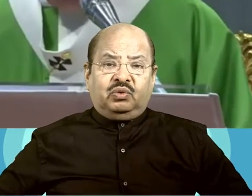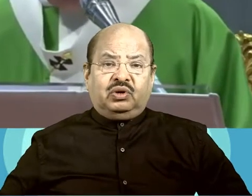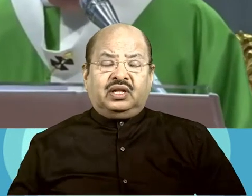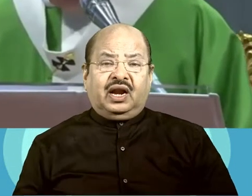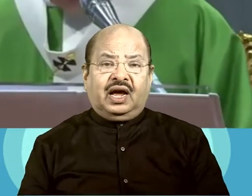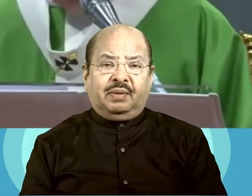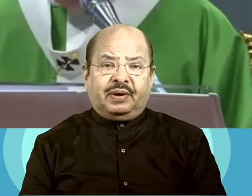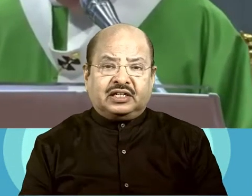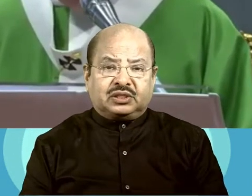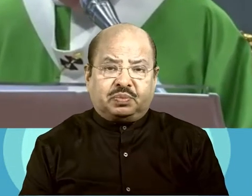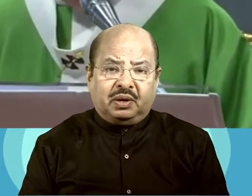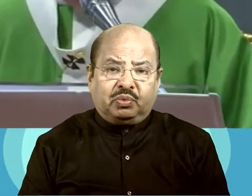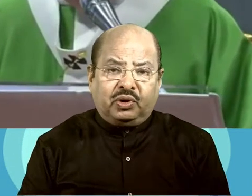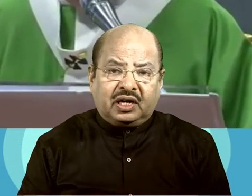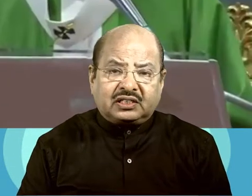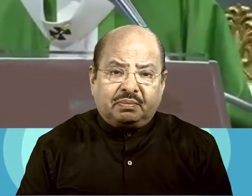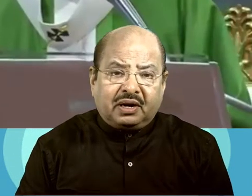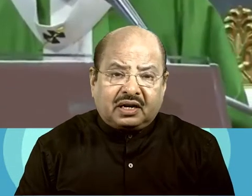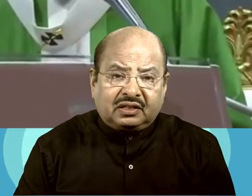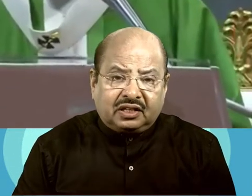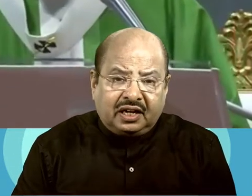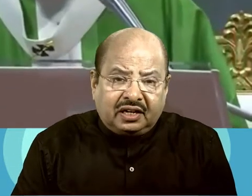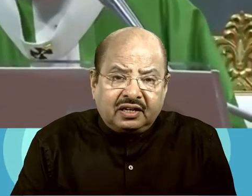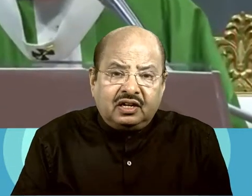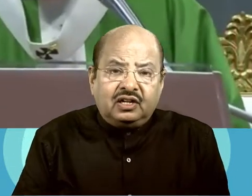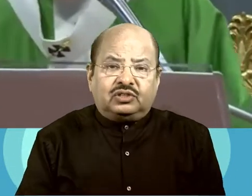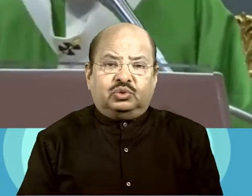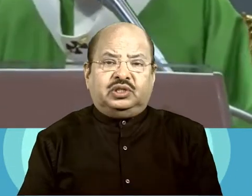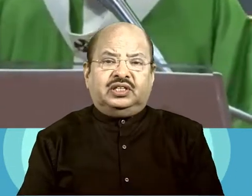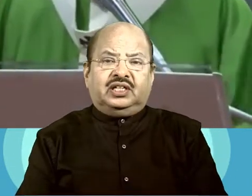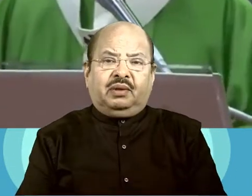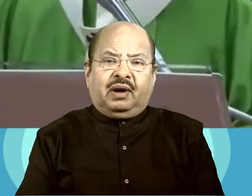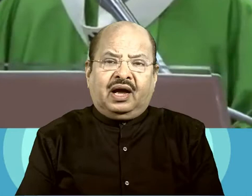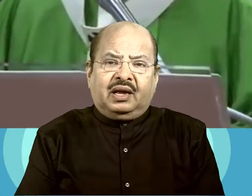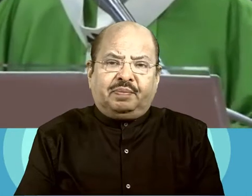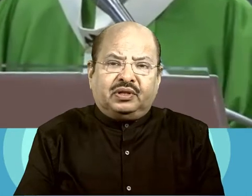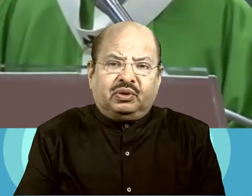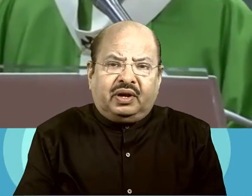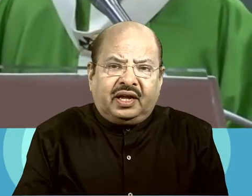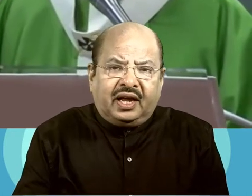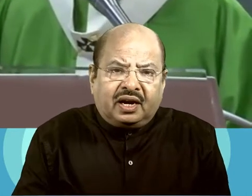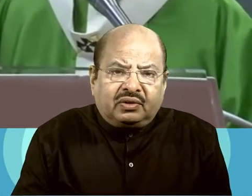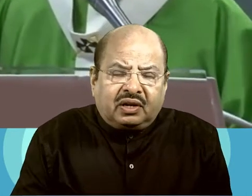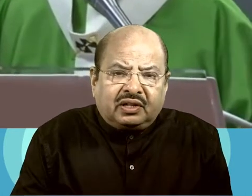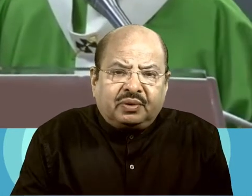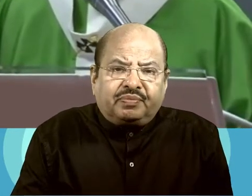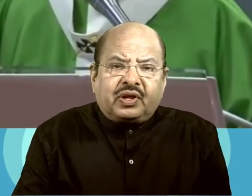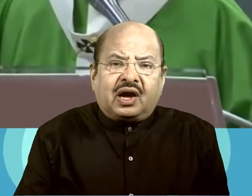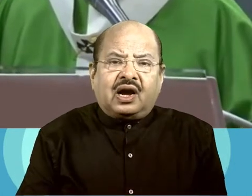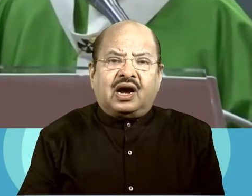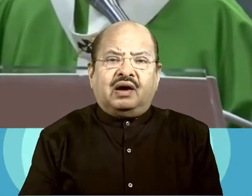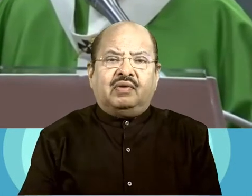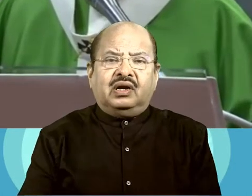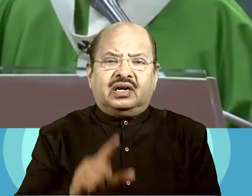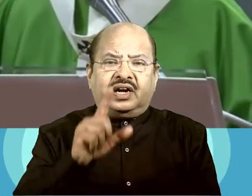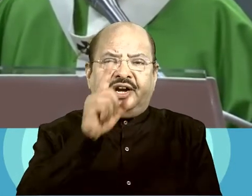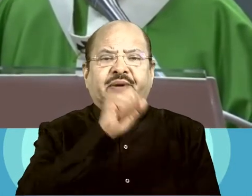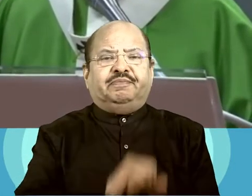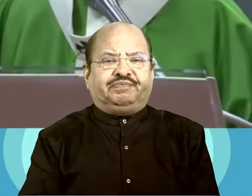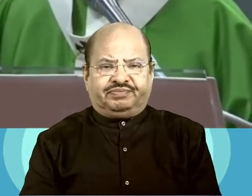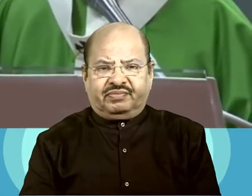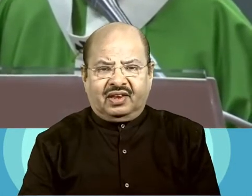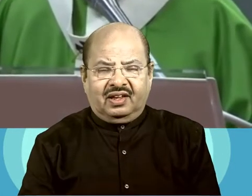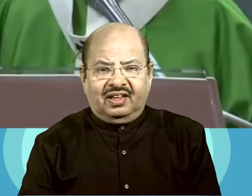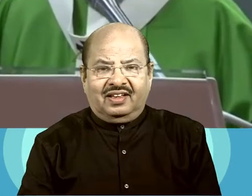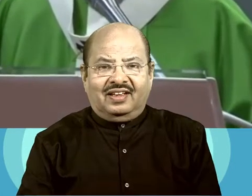പുരുഷന്മാർക്കിടയിലെ കൂടുതലായ പരസ്പര പൂരക സമ്പർക്കത്തിന് സുചിന്തിതമായ പിന്തുണയേകുന്നതിനും അവൾക്ക്